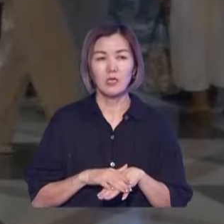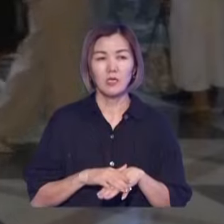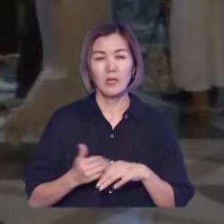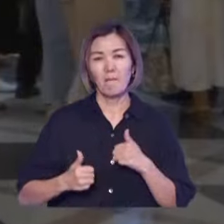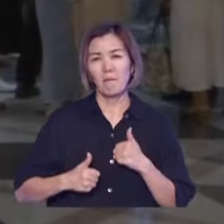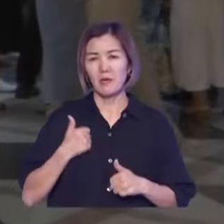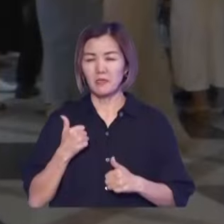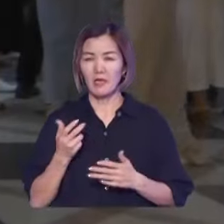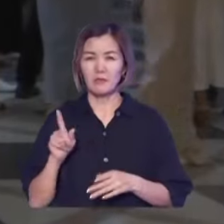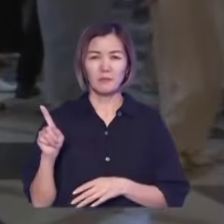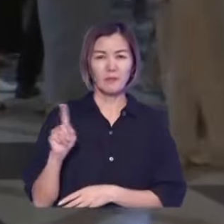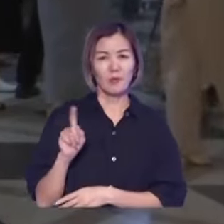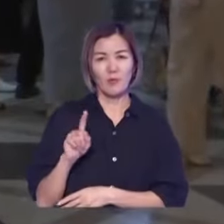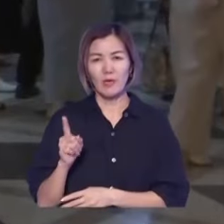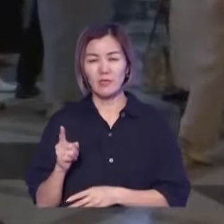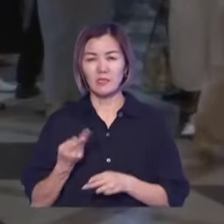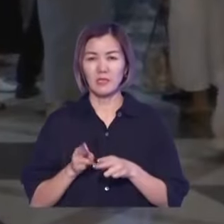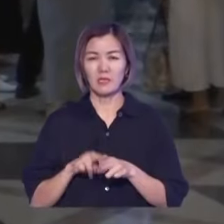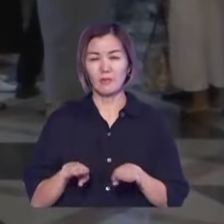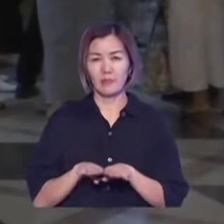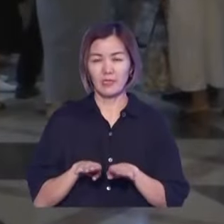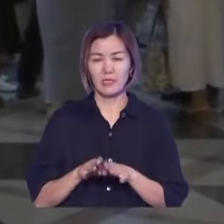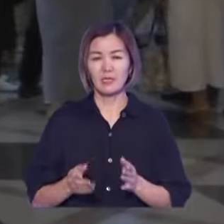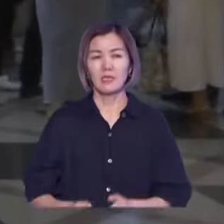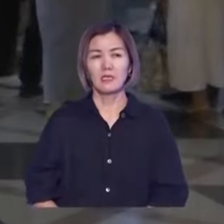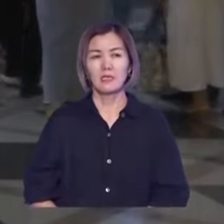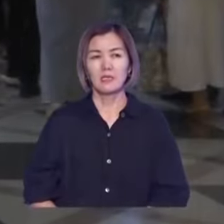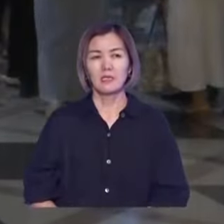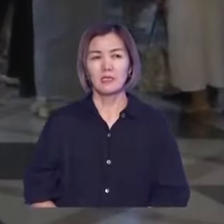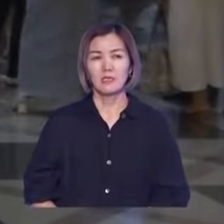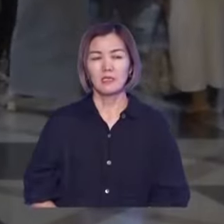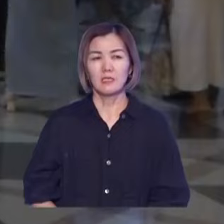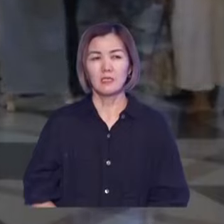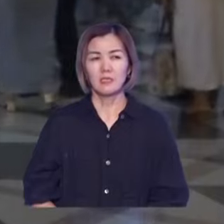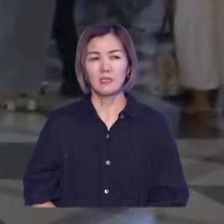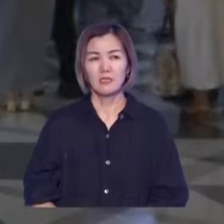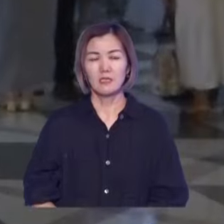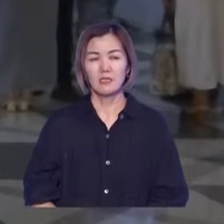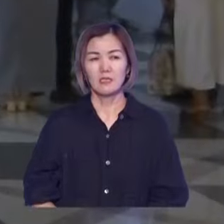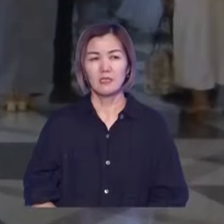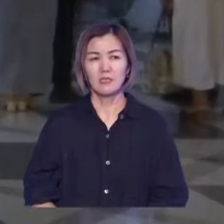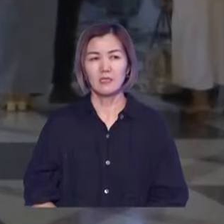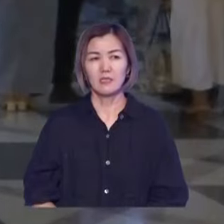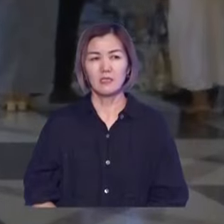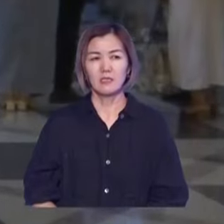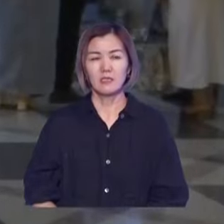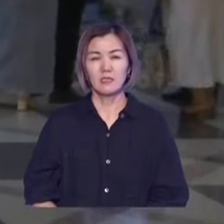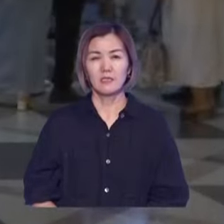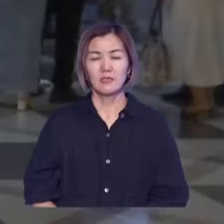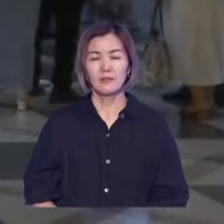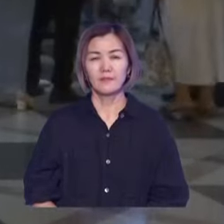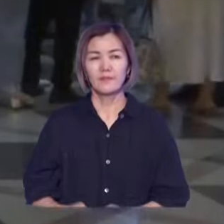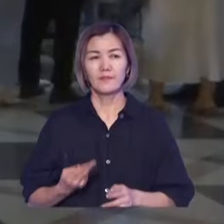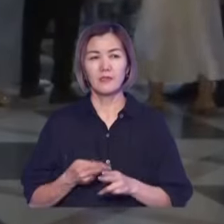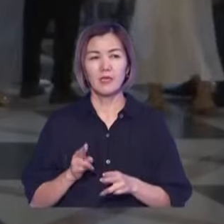деген өзін-өзі бір қызықтап кету, өзін-өзі бір артық бағалап кету және